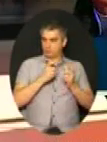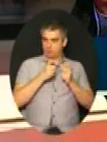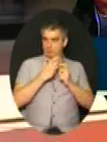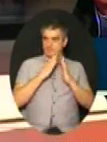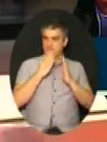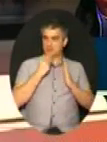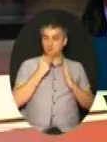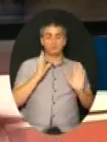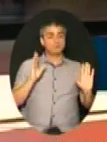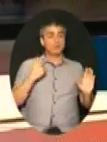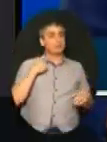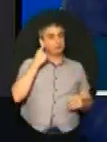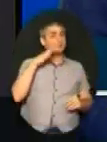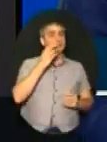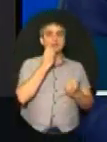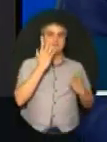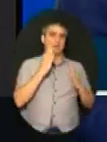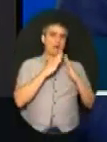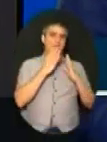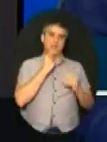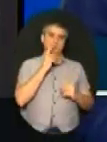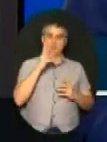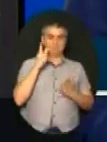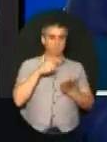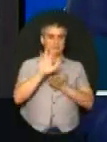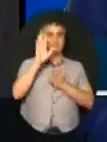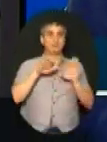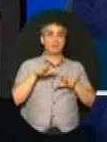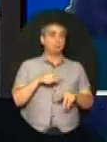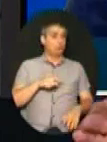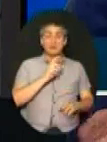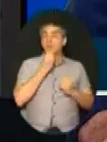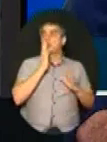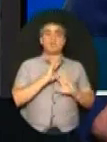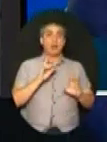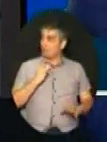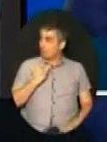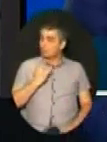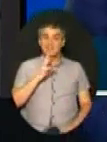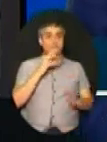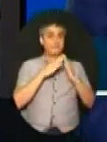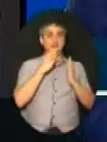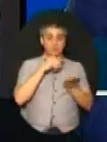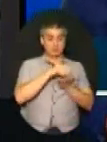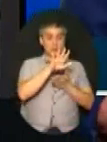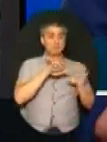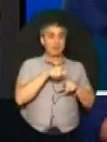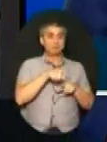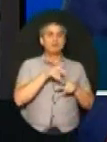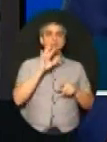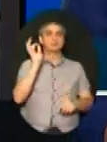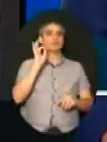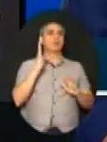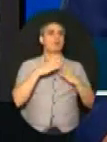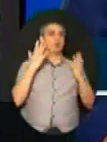היהודי, כנראה. אני חושב שזה יהיה נפלא לבית היהודי אם הוא יצא מהממשלה. זה יהיה נפלא. כן? אם הבית היהודי יצא מהממשלה, יש סיכוי